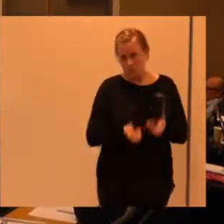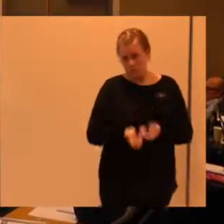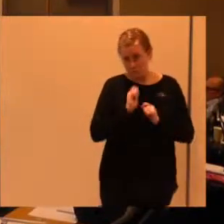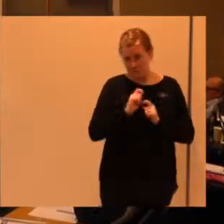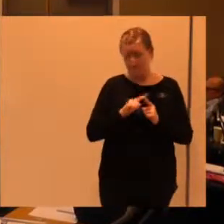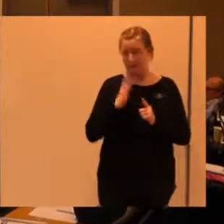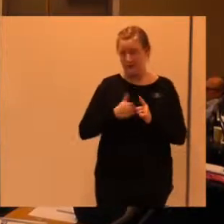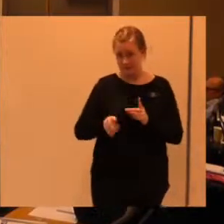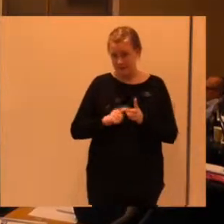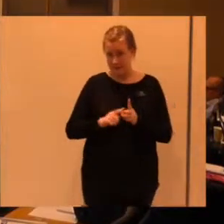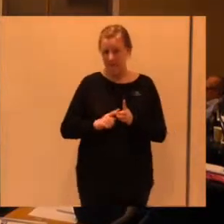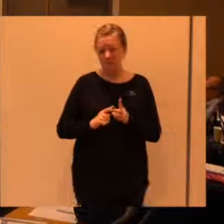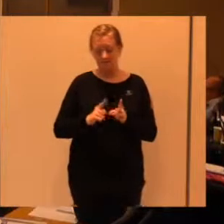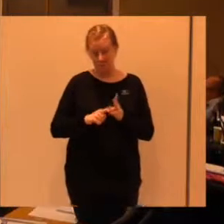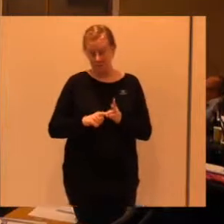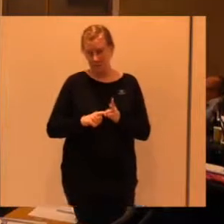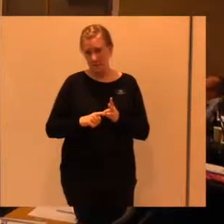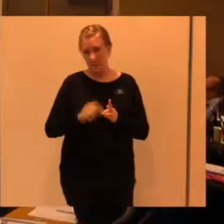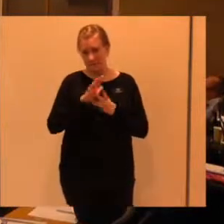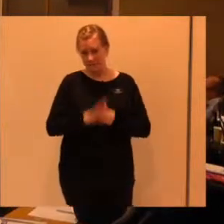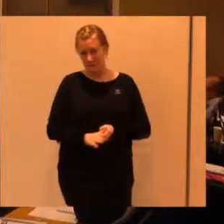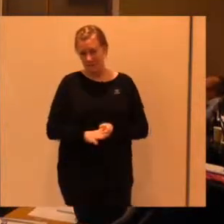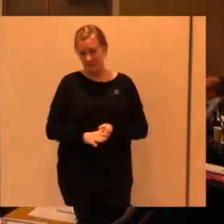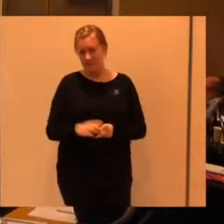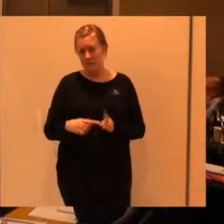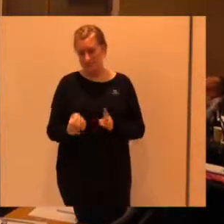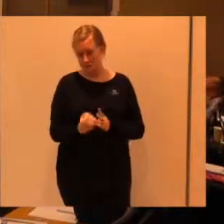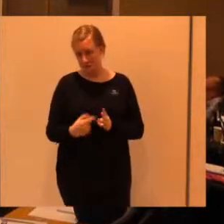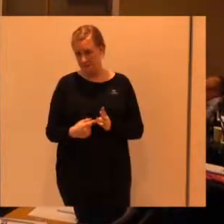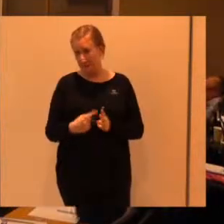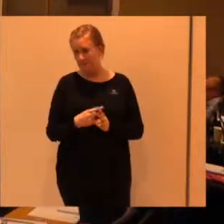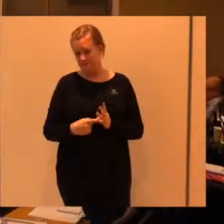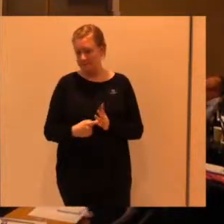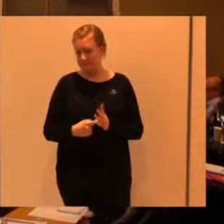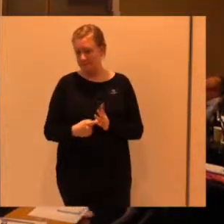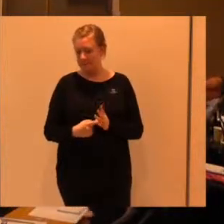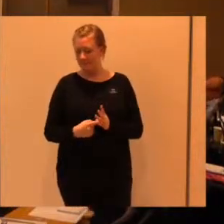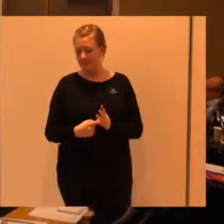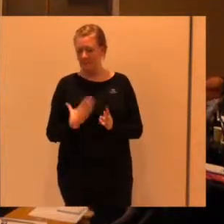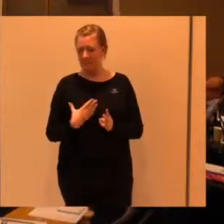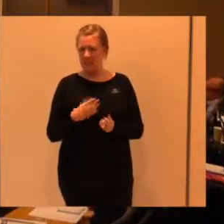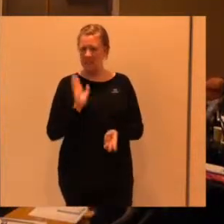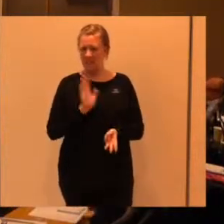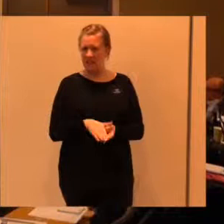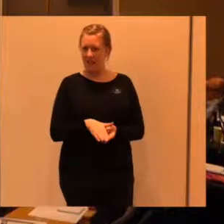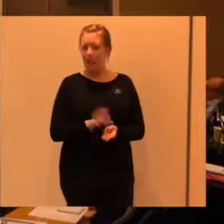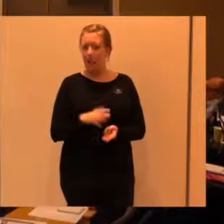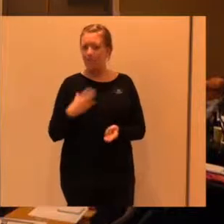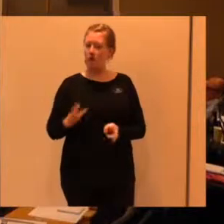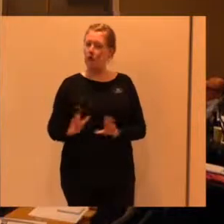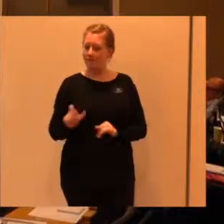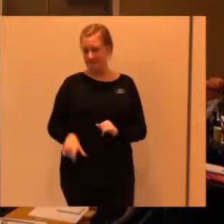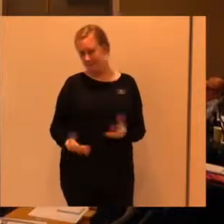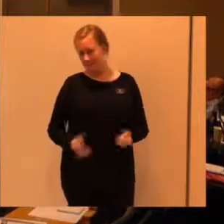måste ni göra det här, och så har vi diskrimineringslagen. Det där kan ju slå igen som en snygg fälla för den som inte sköter det här då. Men det finns en